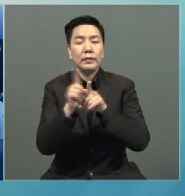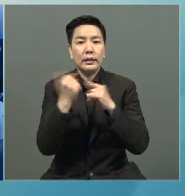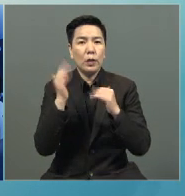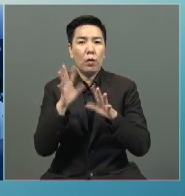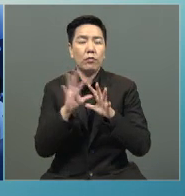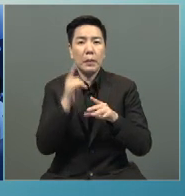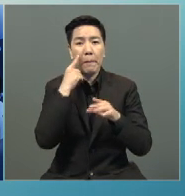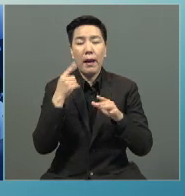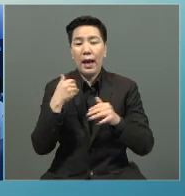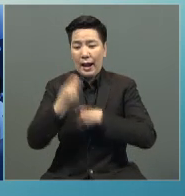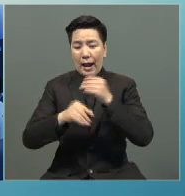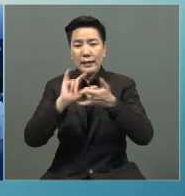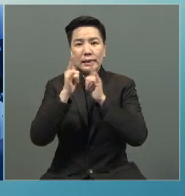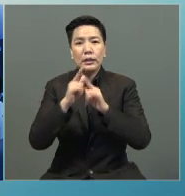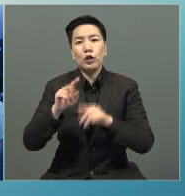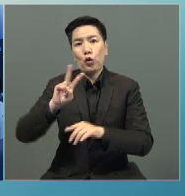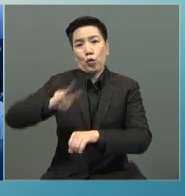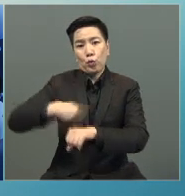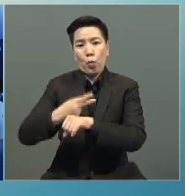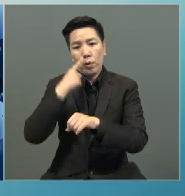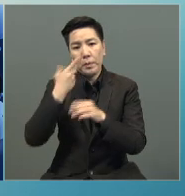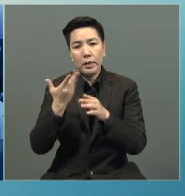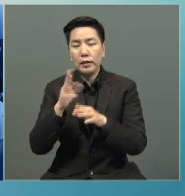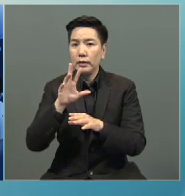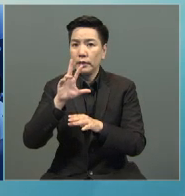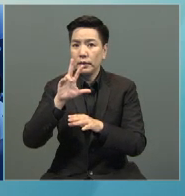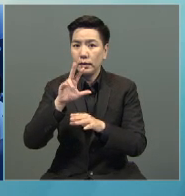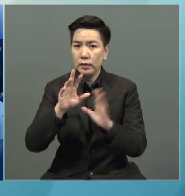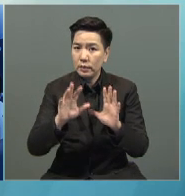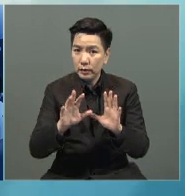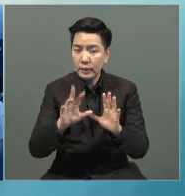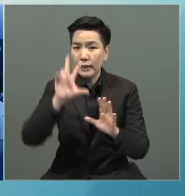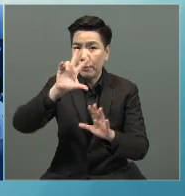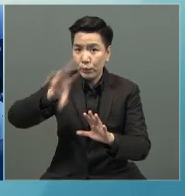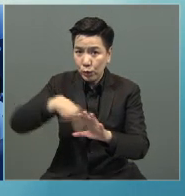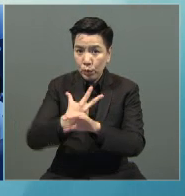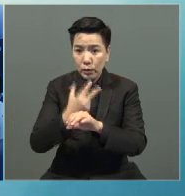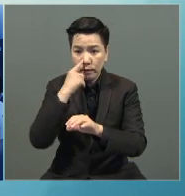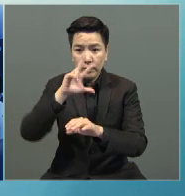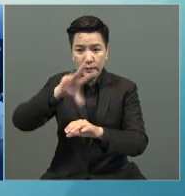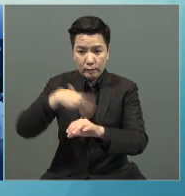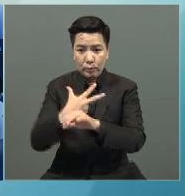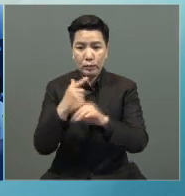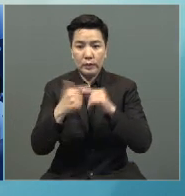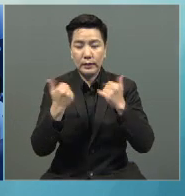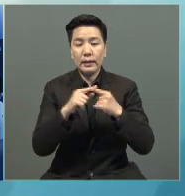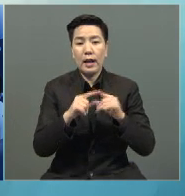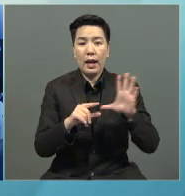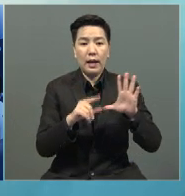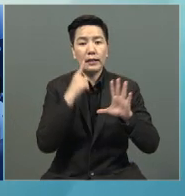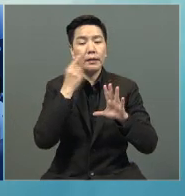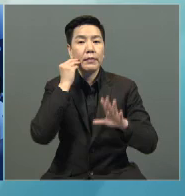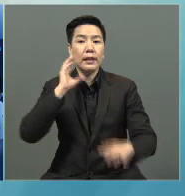นเหมือนเดิมเพราะฉะนั้นให้ยื่นมาหน่อยแต่ห้างสรรพสินค้าเป็นที่ที่บอกว่าคนจะไปกันเยอะเนี่ยให้ปิด20:00นเพื่อมีเวลา 2ชั่วโมงท่านจะได้ไม่ใช่สิ 3ชั่วโมงหรือเปล่าฮะอ่า 11:00